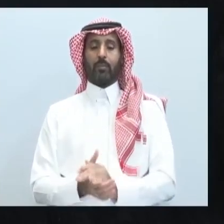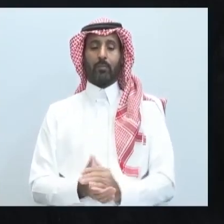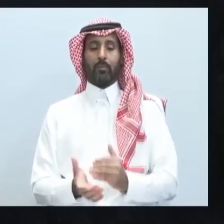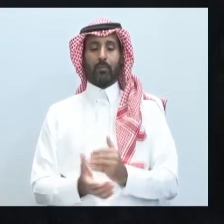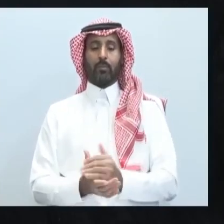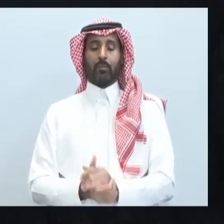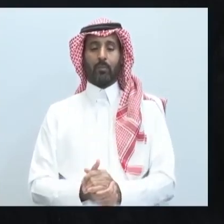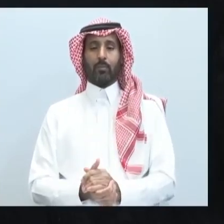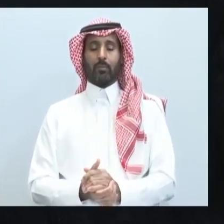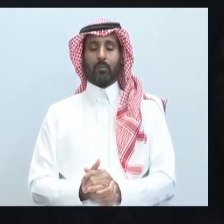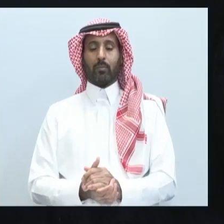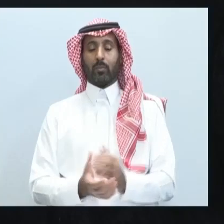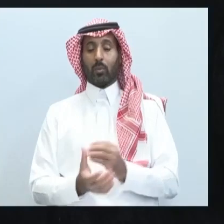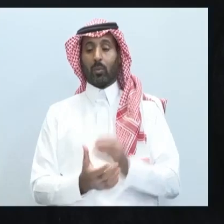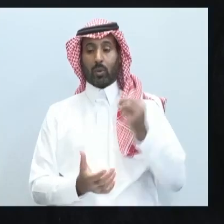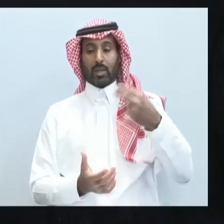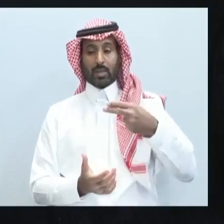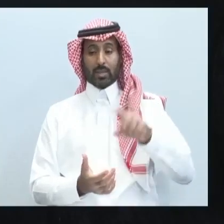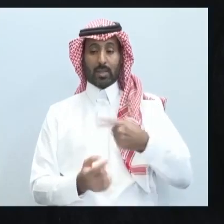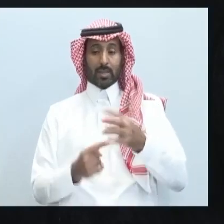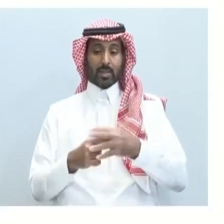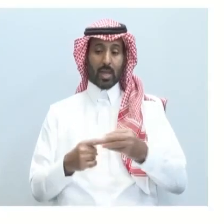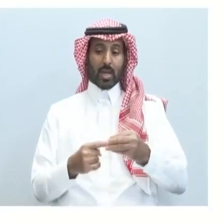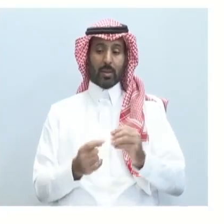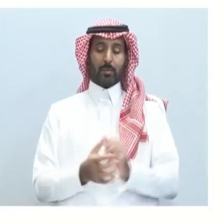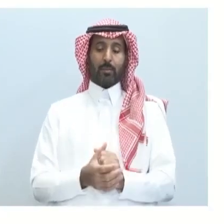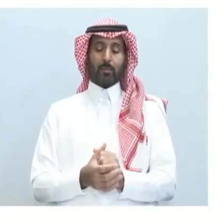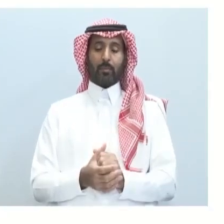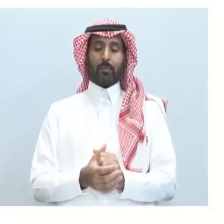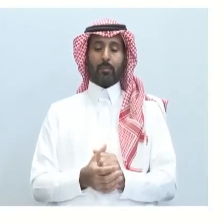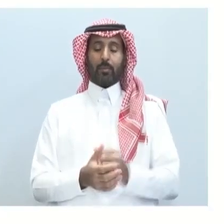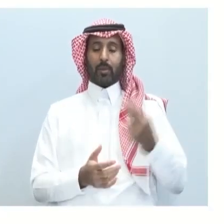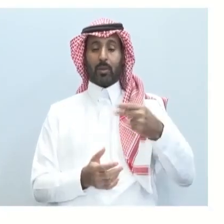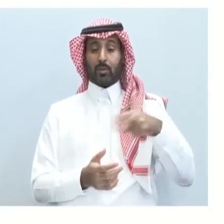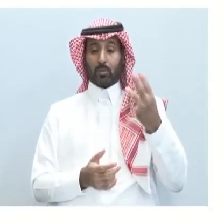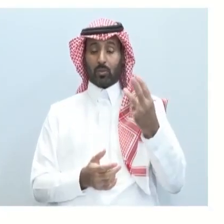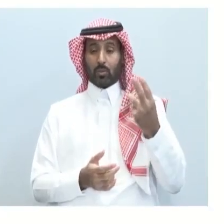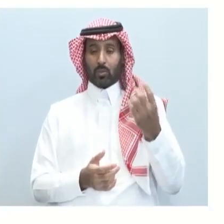بينما القاعده او السالب والحمض المرافق له